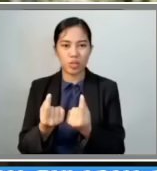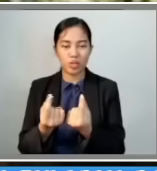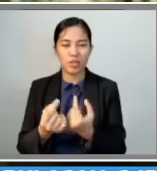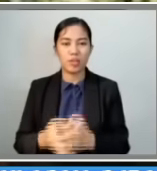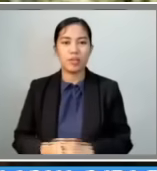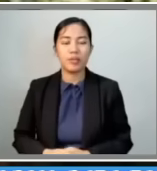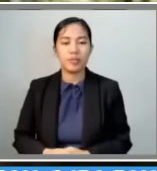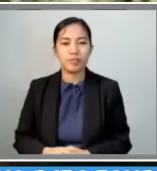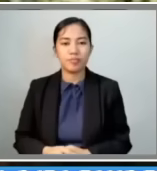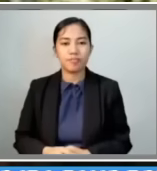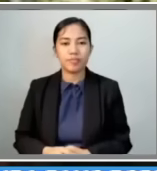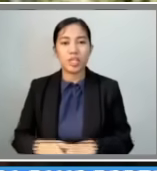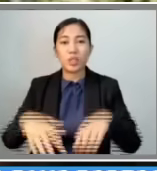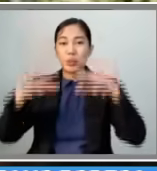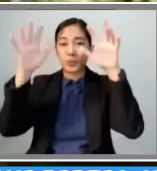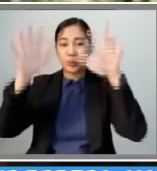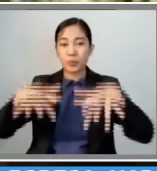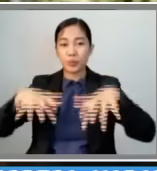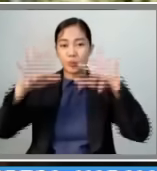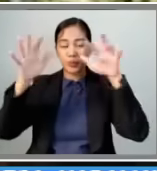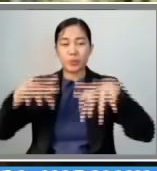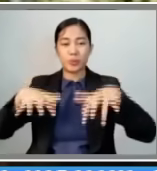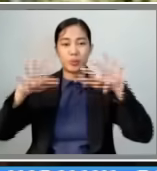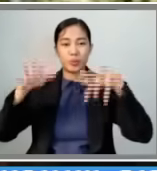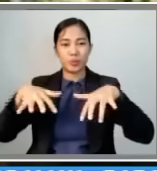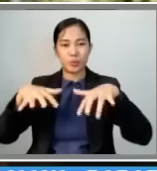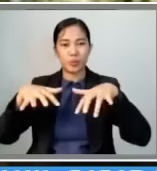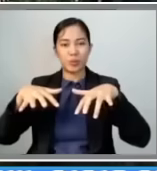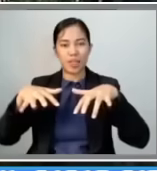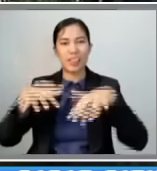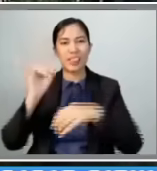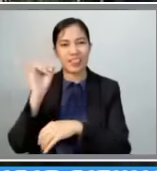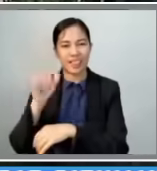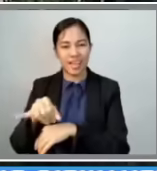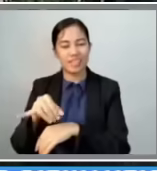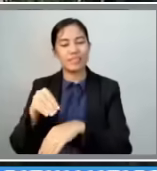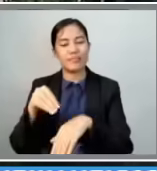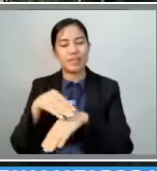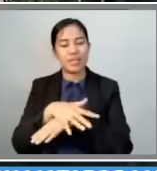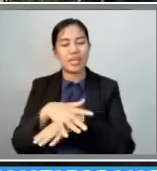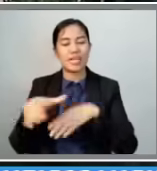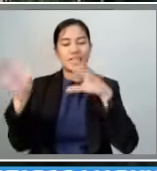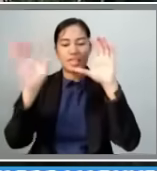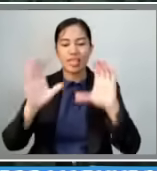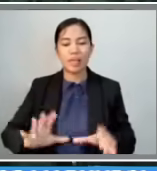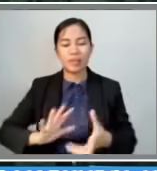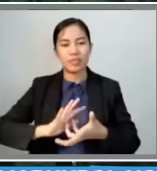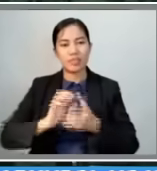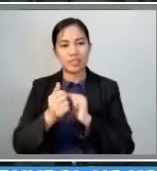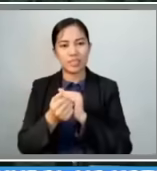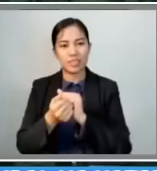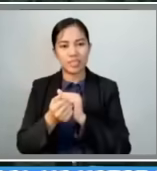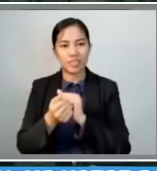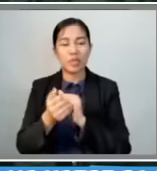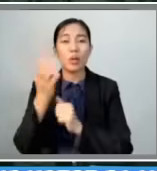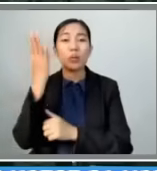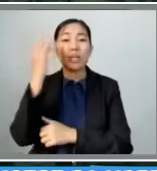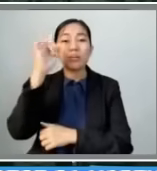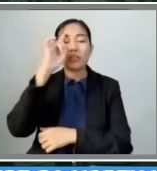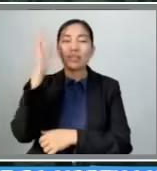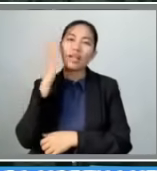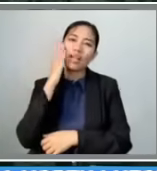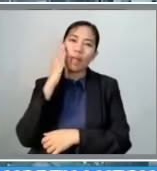ay kasama sa mga adverse impacts ng climate change. Kasama yung emissions natin ng greenhouse gases, and then yung land use changes,